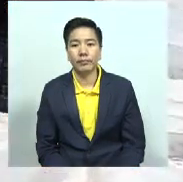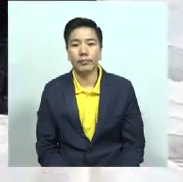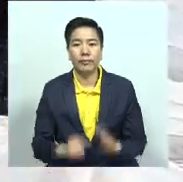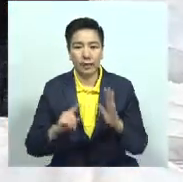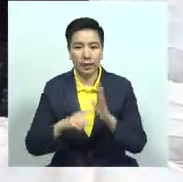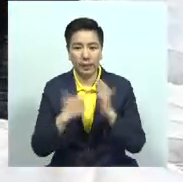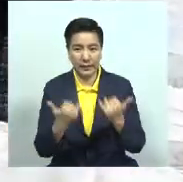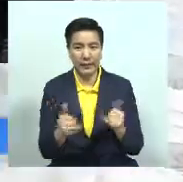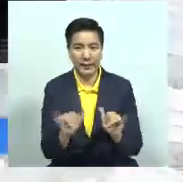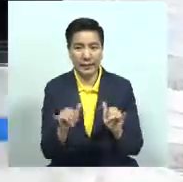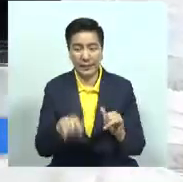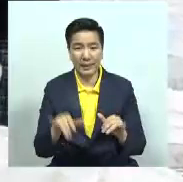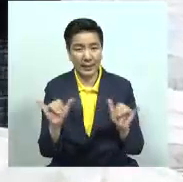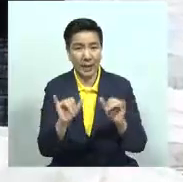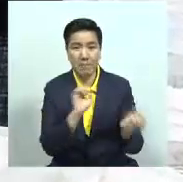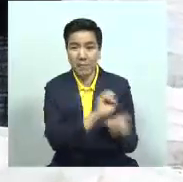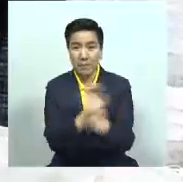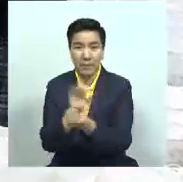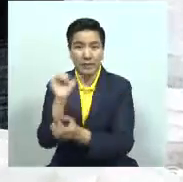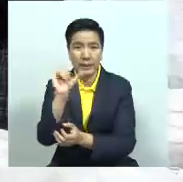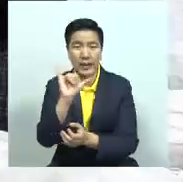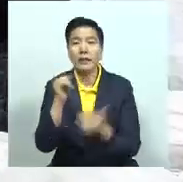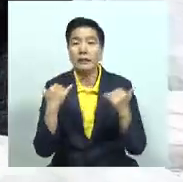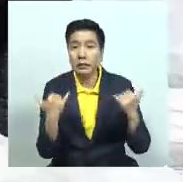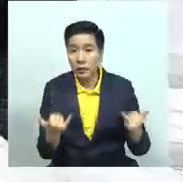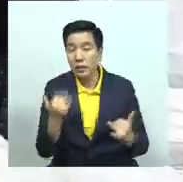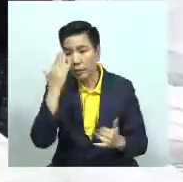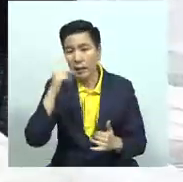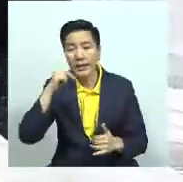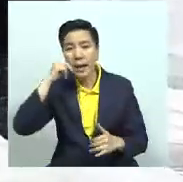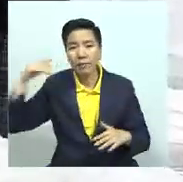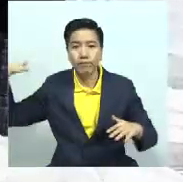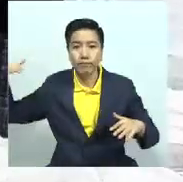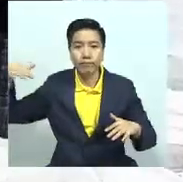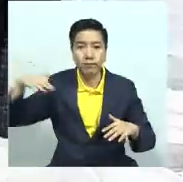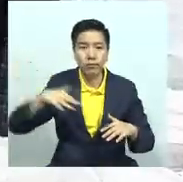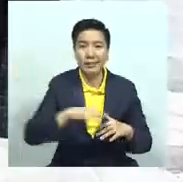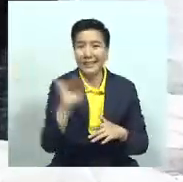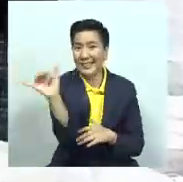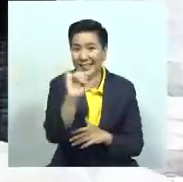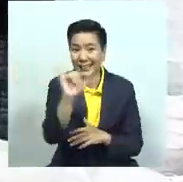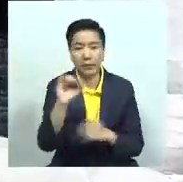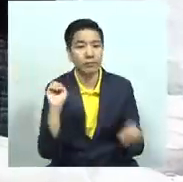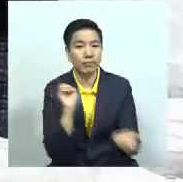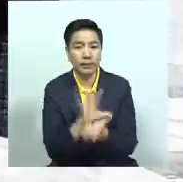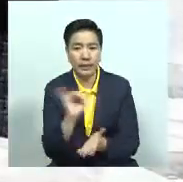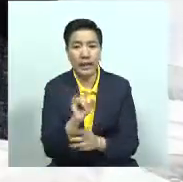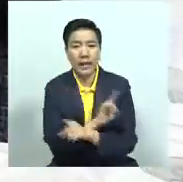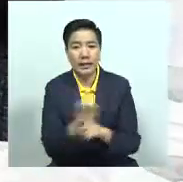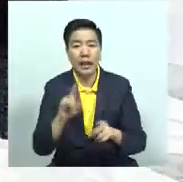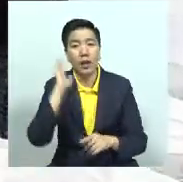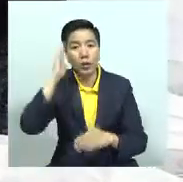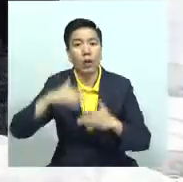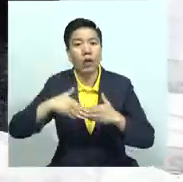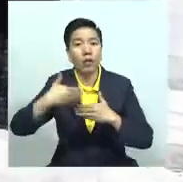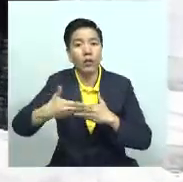ตอนนี้ยังไม่เกิดอะไรเพราะยังไม่มีการที่ว่าน้ำซึมหรือน้ำอะไรตอนนี้ยังไม่มีผล แต่กลัวไประยะ แต่เรากลั